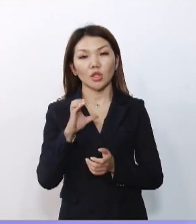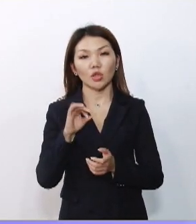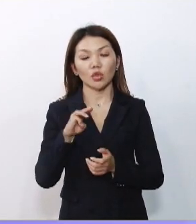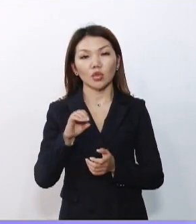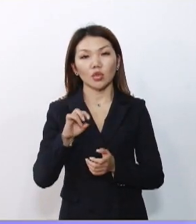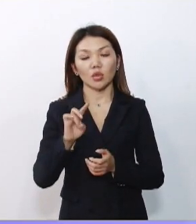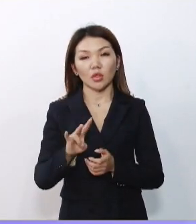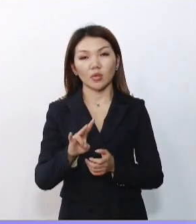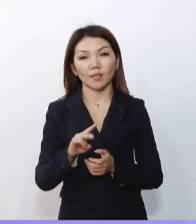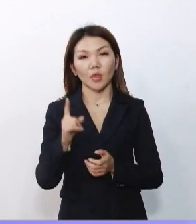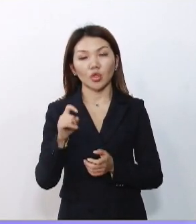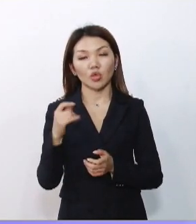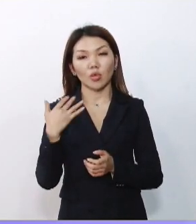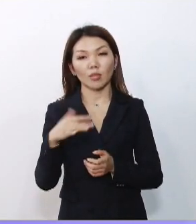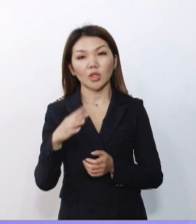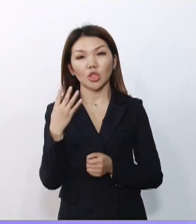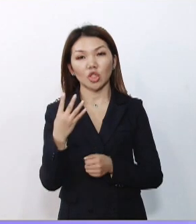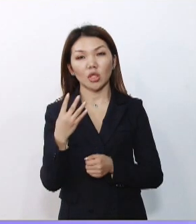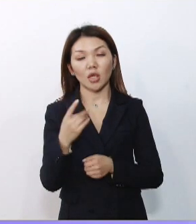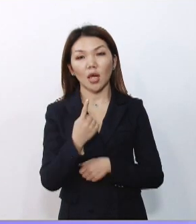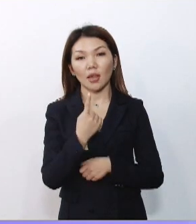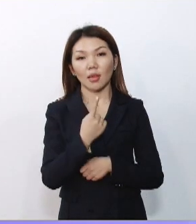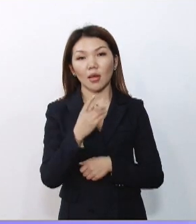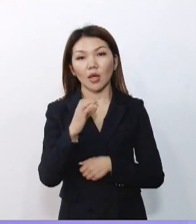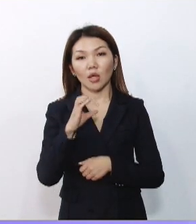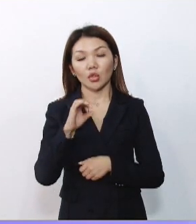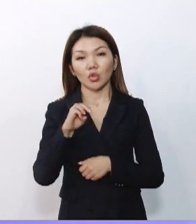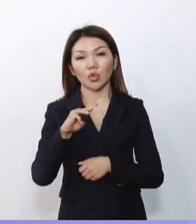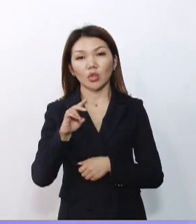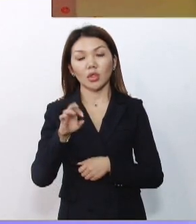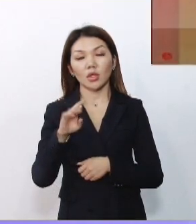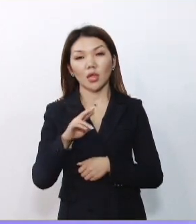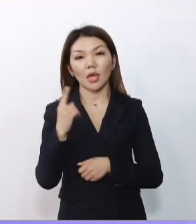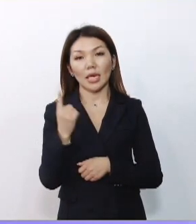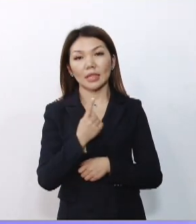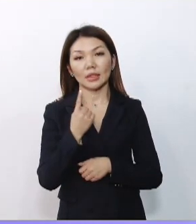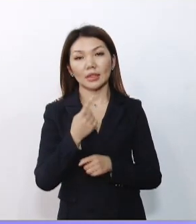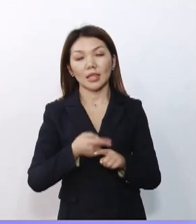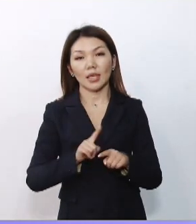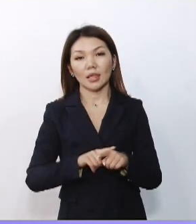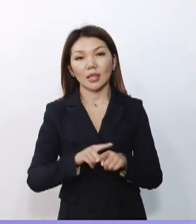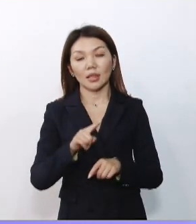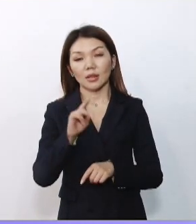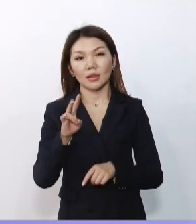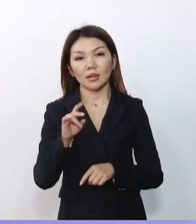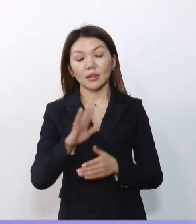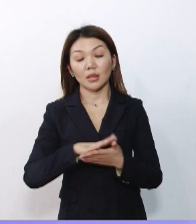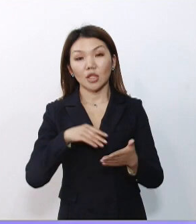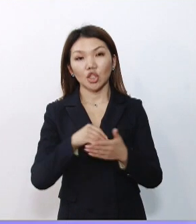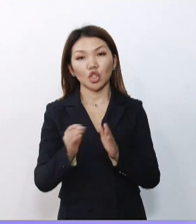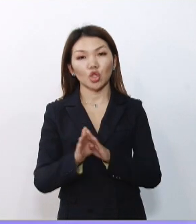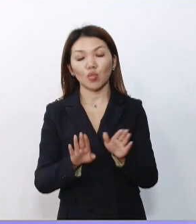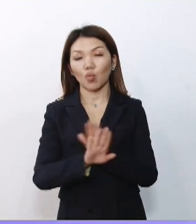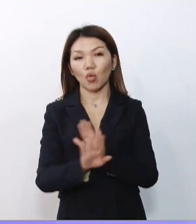В числе 154 – одна сотня. 1 – это значение неполного частного,